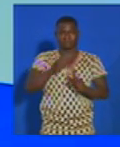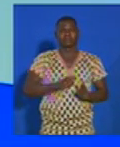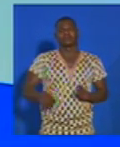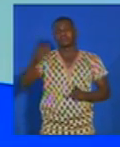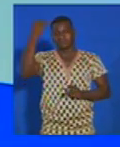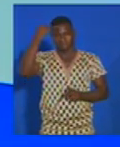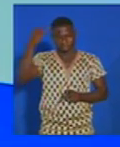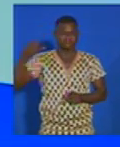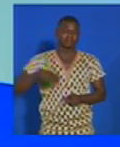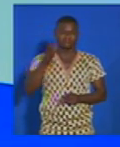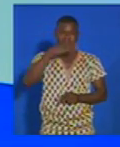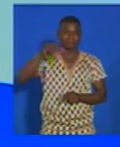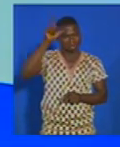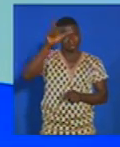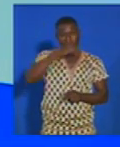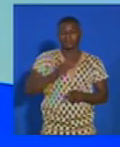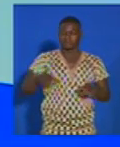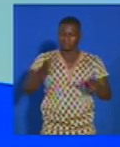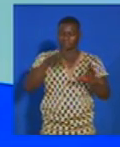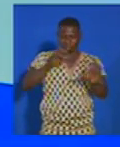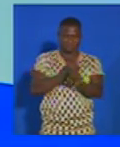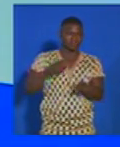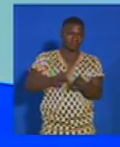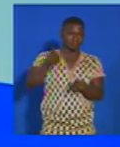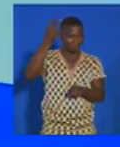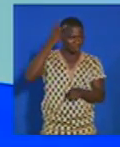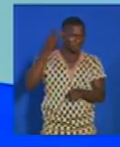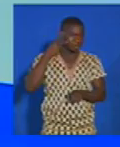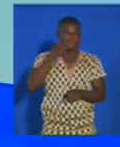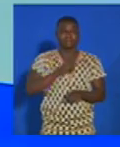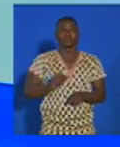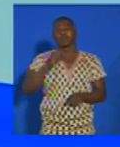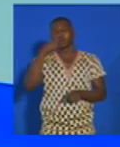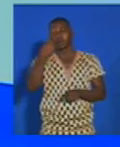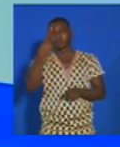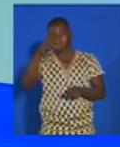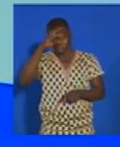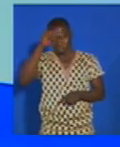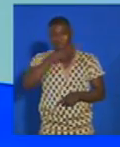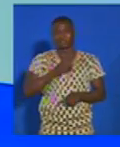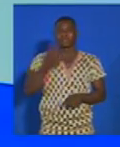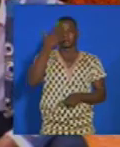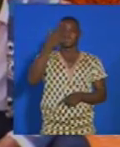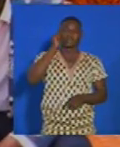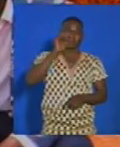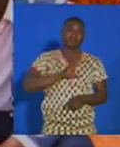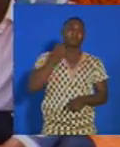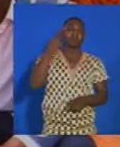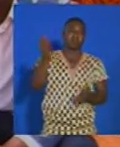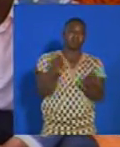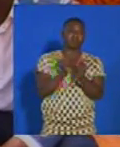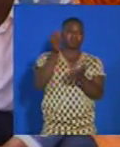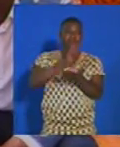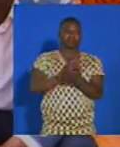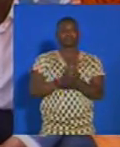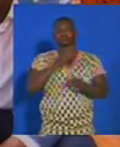bien connu, a été choisi comme parrain de cette promotion qui comprenait 11 hommes et 5 femmes. Suivons plutôt ce reportage. Ils